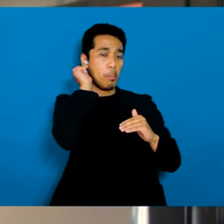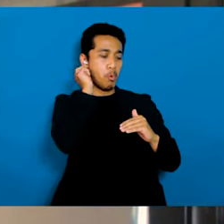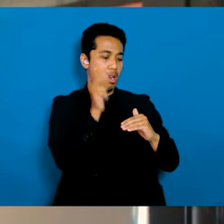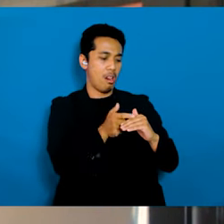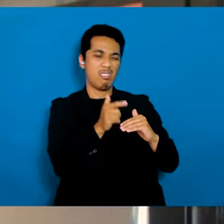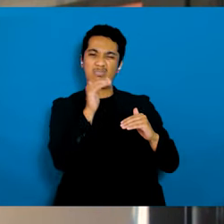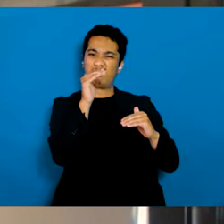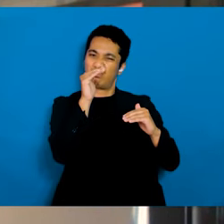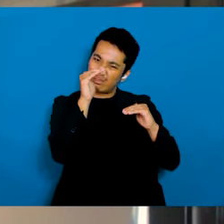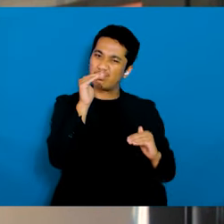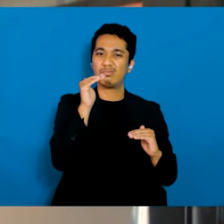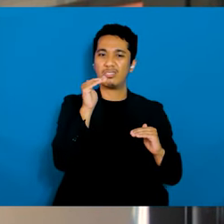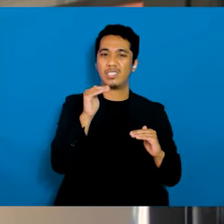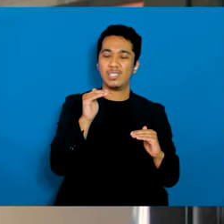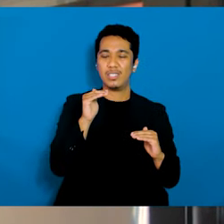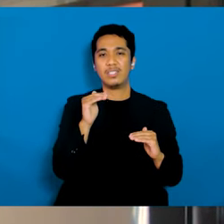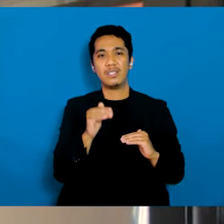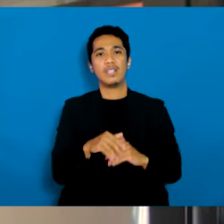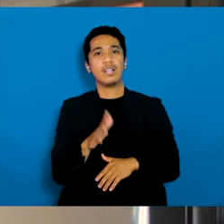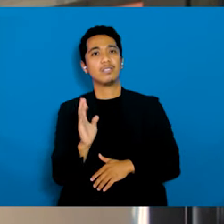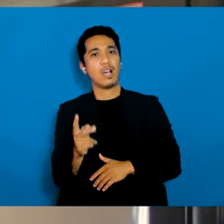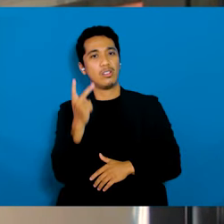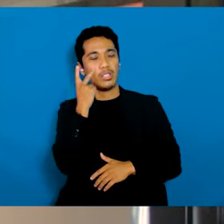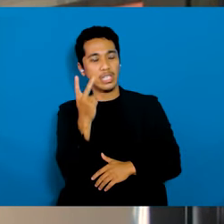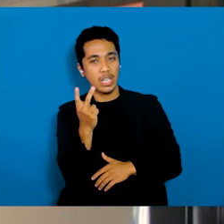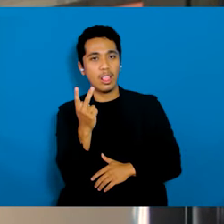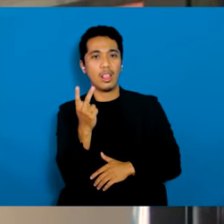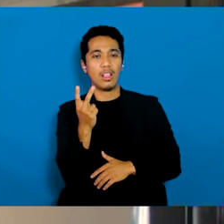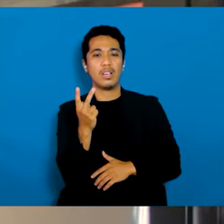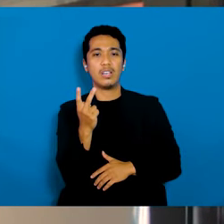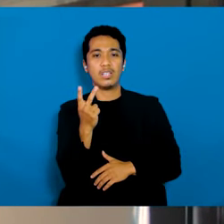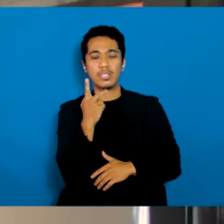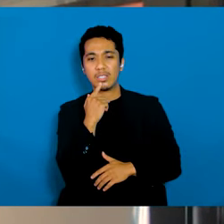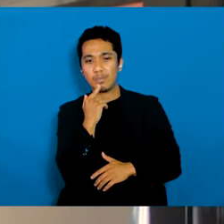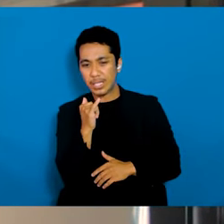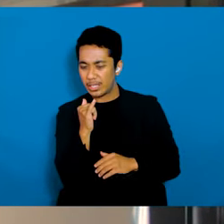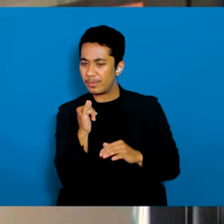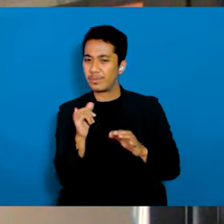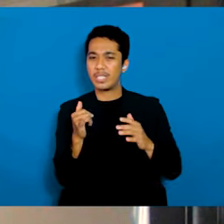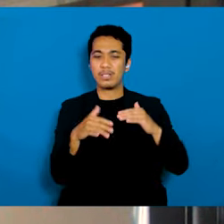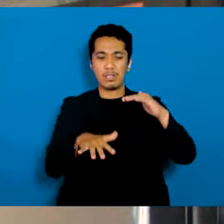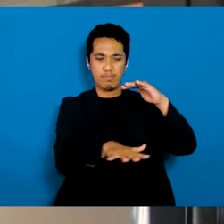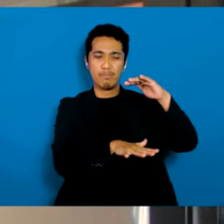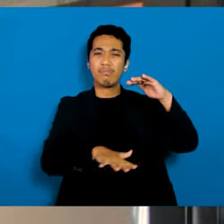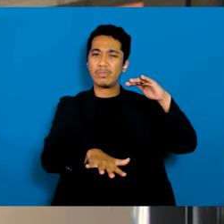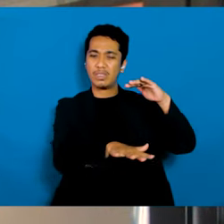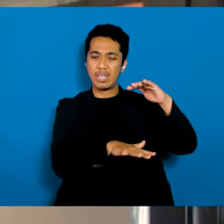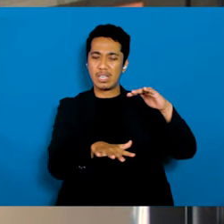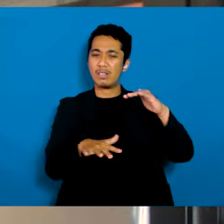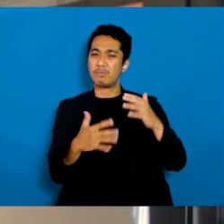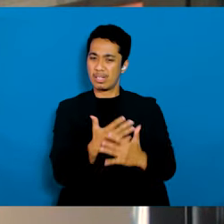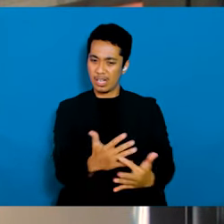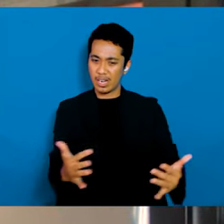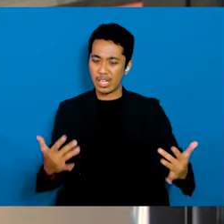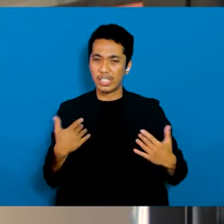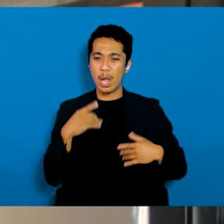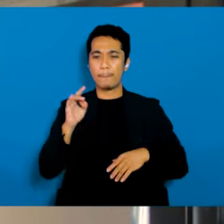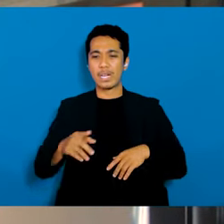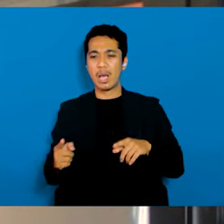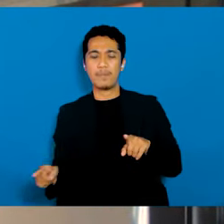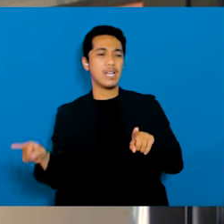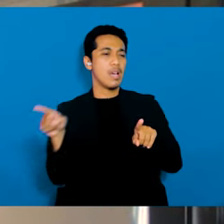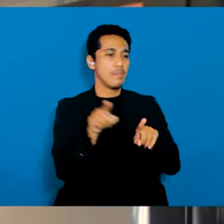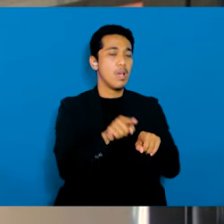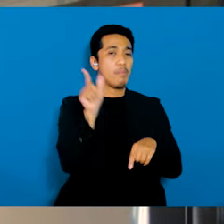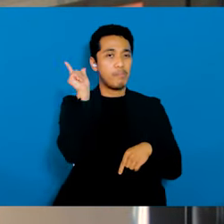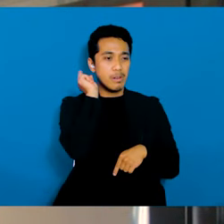perempuan pada posisi yang kesekian. Bahkan kalau kita lihat di grassroots ya, itu saya pernah